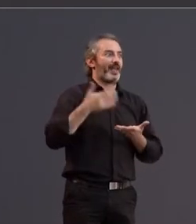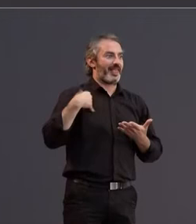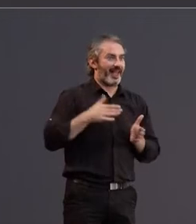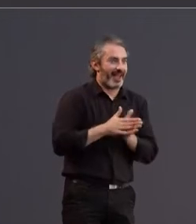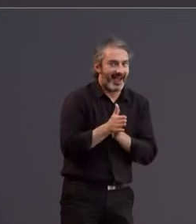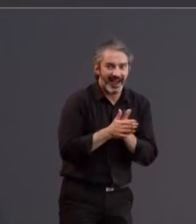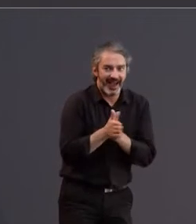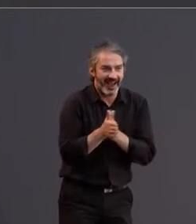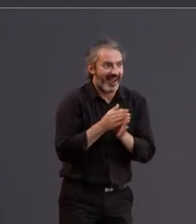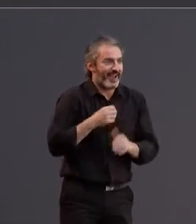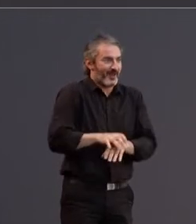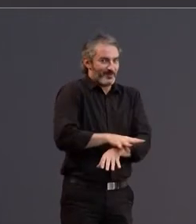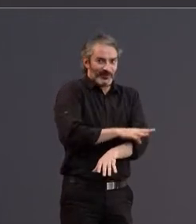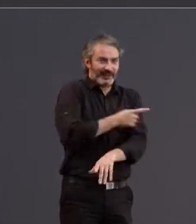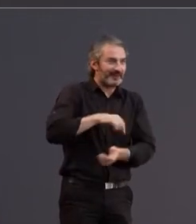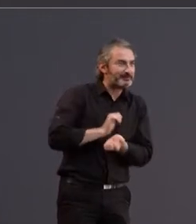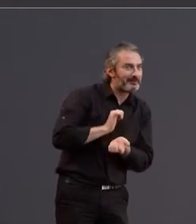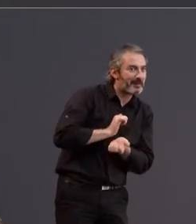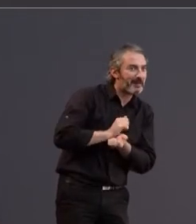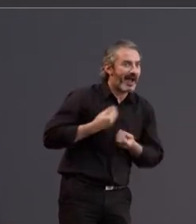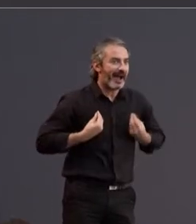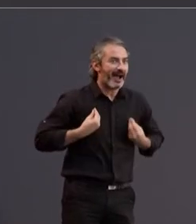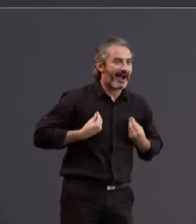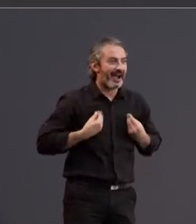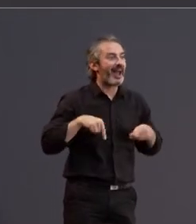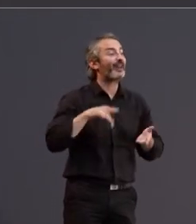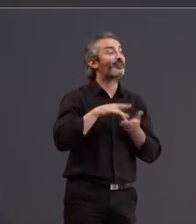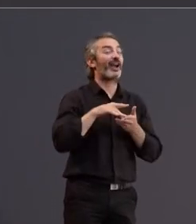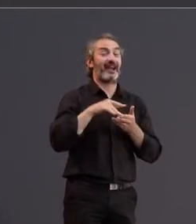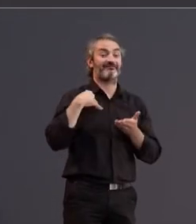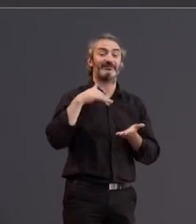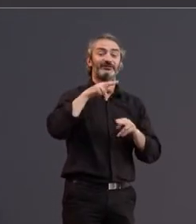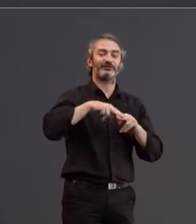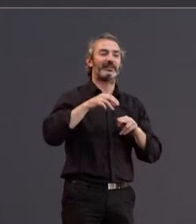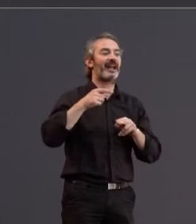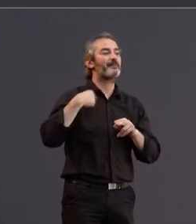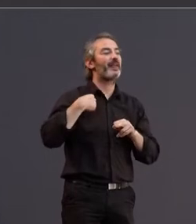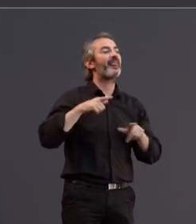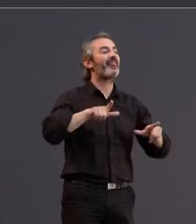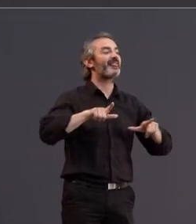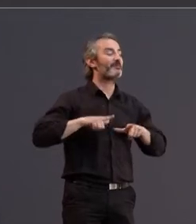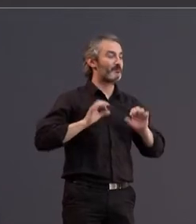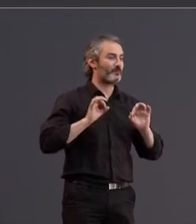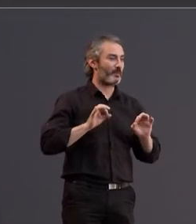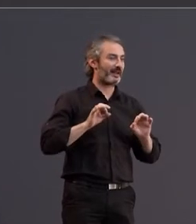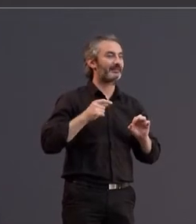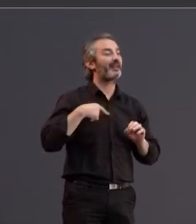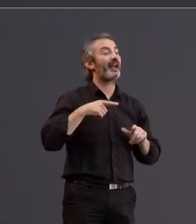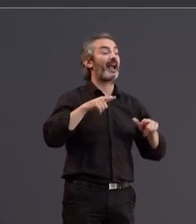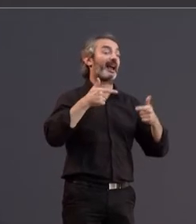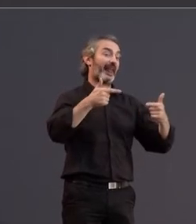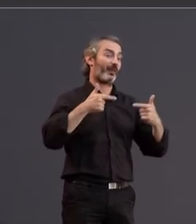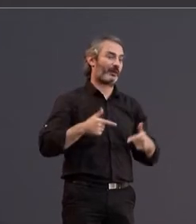tan emocionant que esteu esperant. En aquesta sessió seran lliurats els diplomes commemoratius als graduats